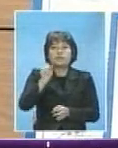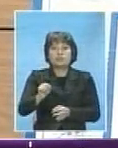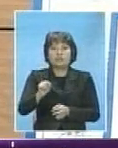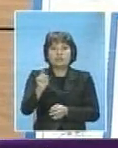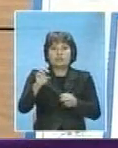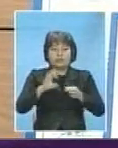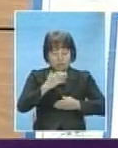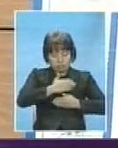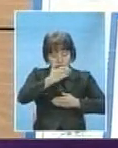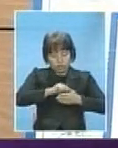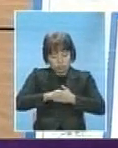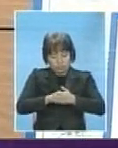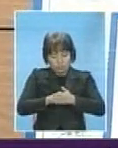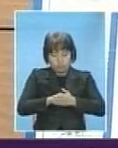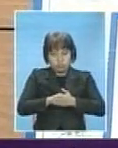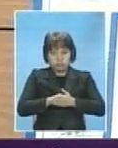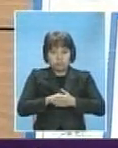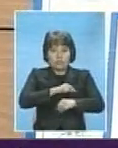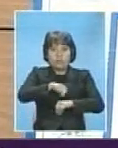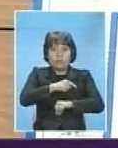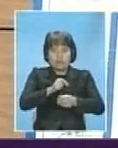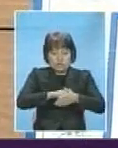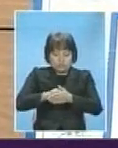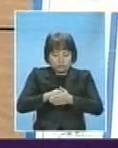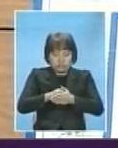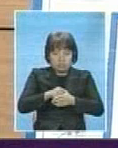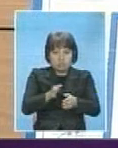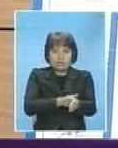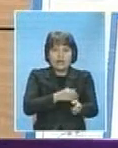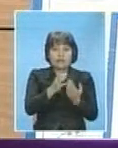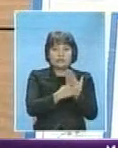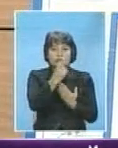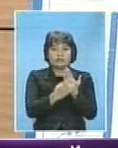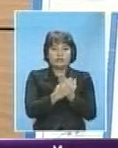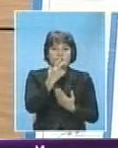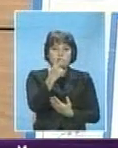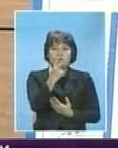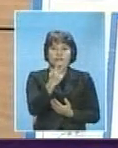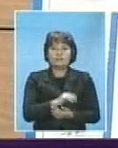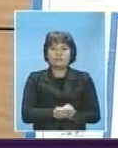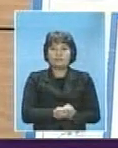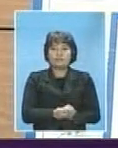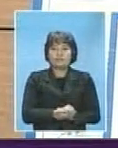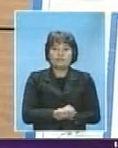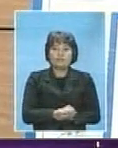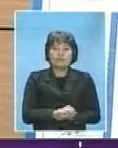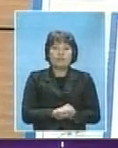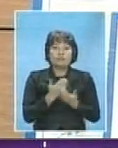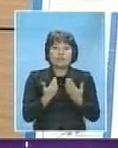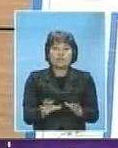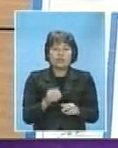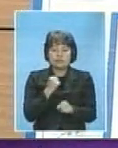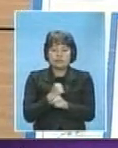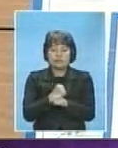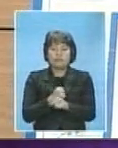มสีนั้นต้องใช้เวลาถึง3สัปดาห์อย่างไรก็ตามครับ ในขณะที่มีการก่อตั้งสป